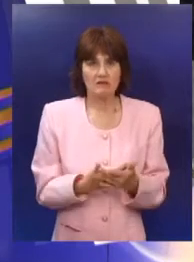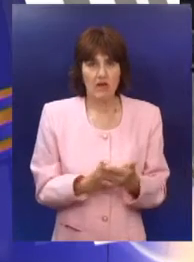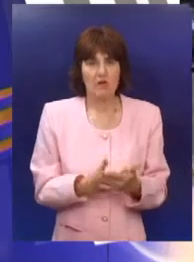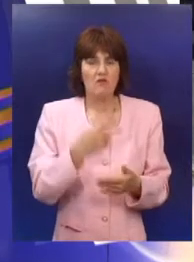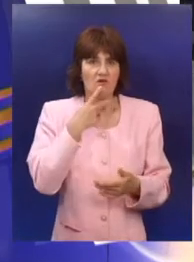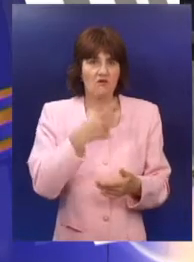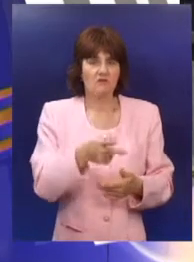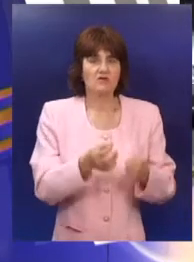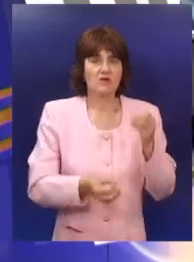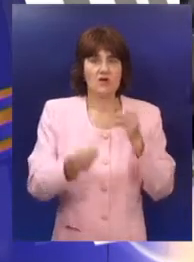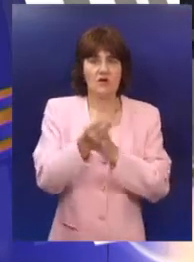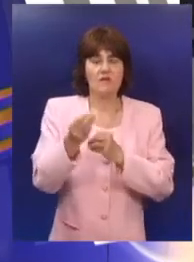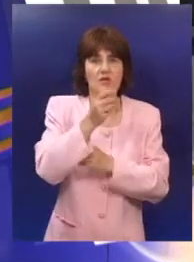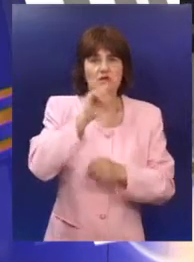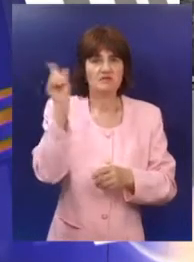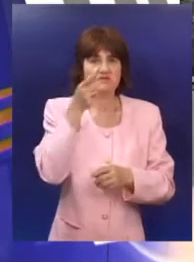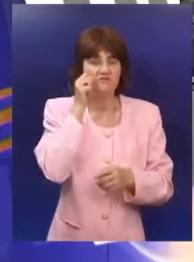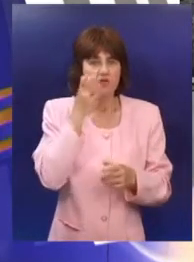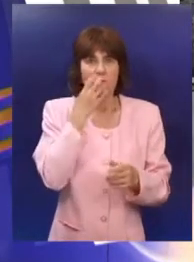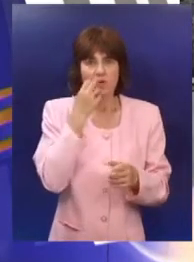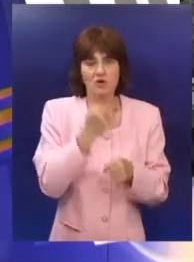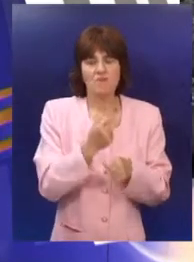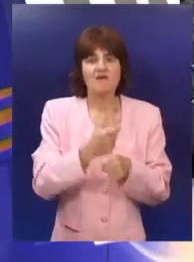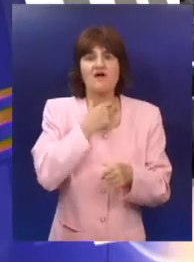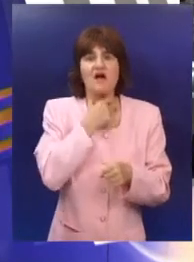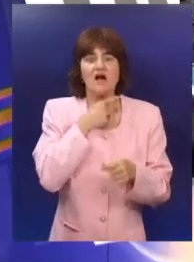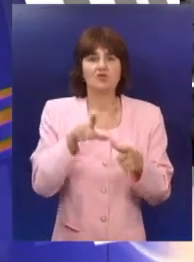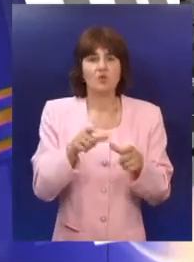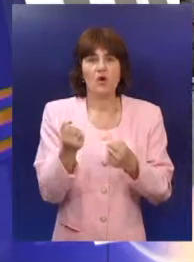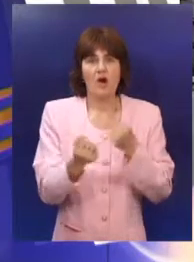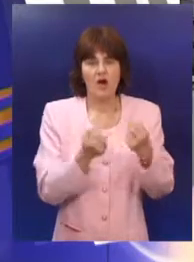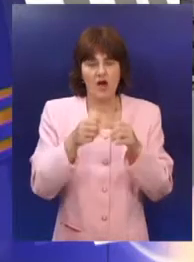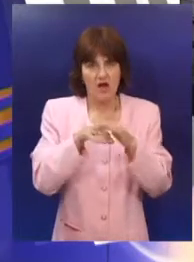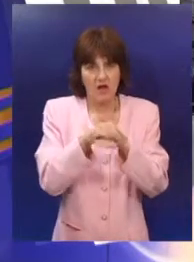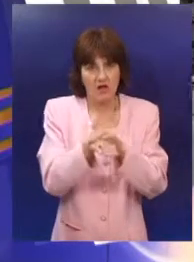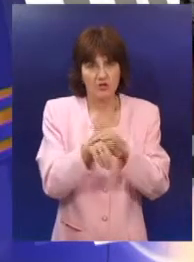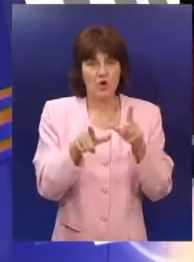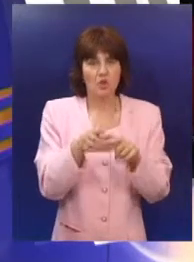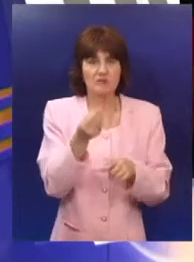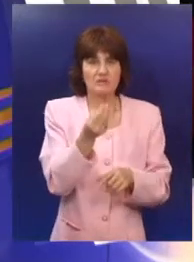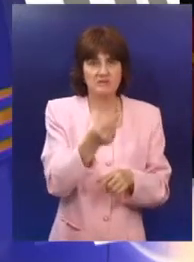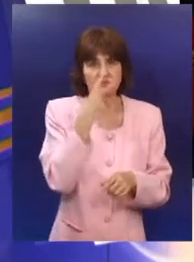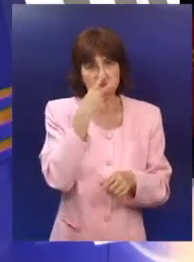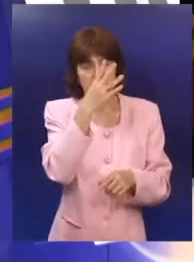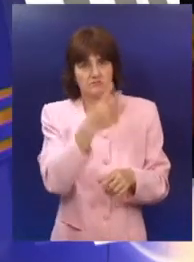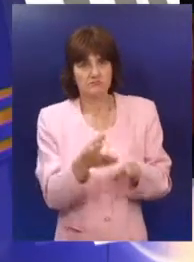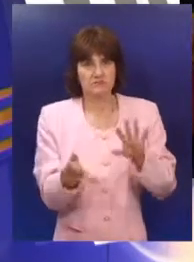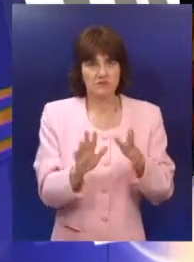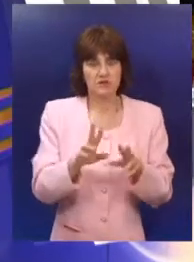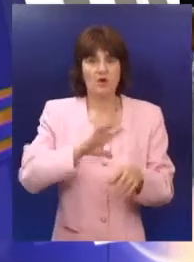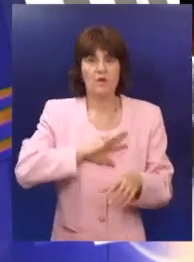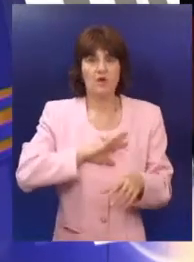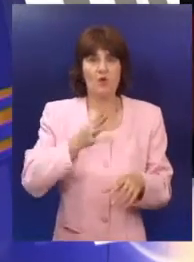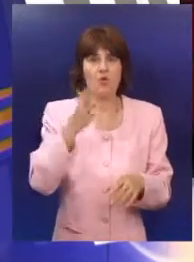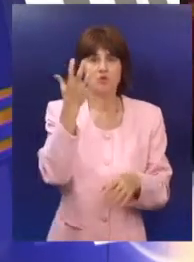i za 30% je povećana ugradnja plinskih uređaja u automobile. Procenjuje se da u Srbiji ima oko